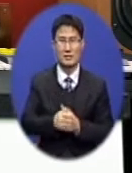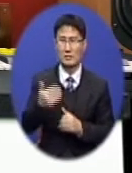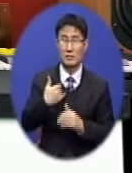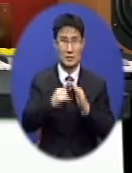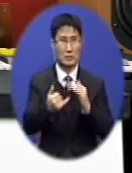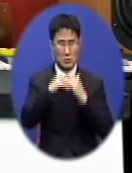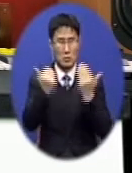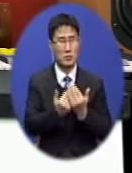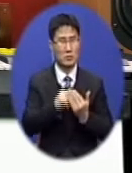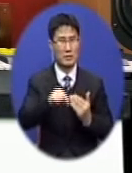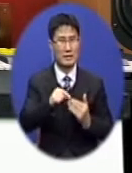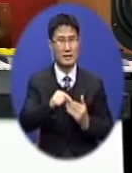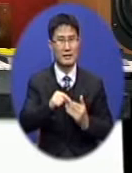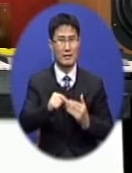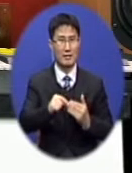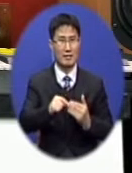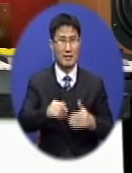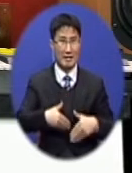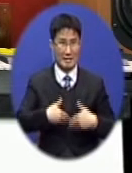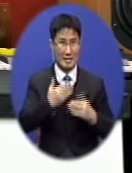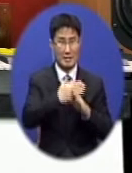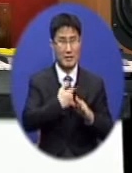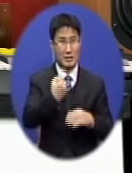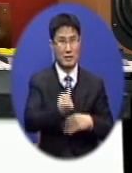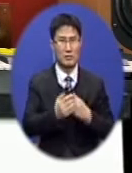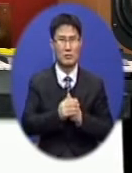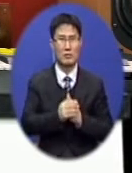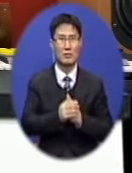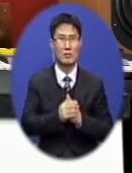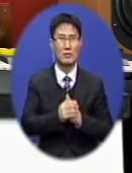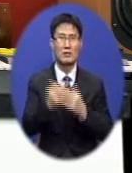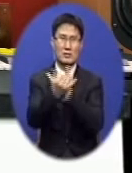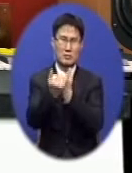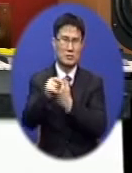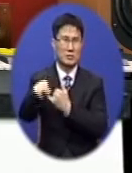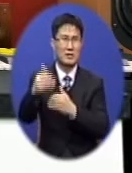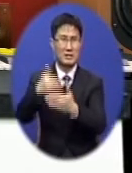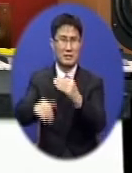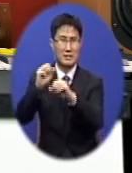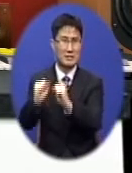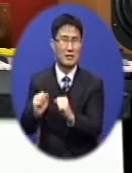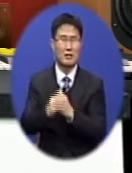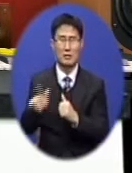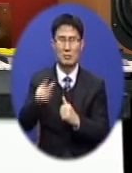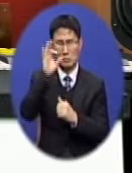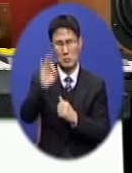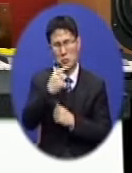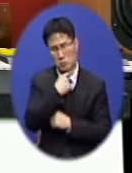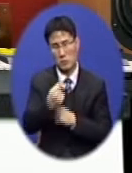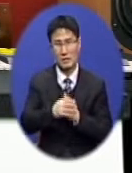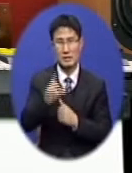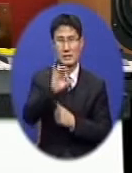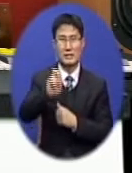다 오셨고요. 네. 예, 외가 쪽 분들, 친척 분들이 아직 남아 계셔서, 예, 항상 보고 싶고,